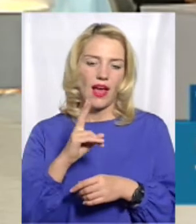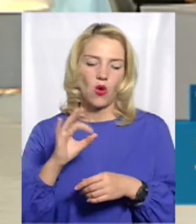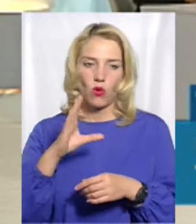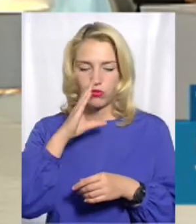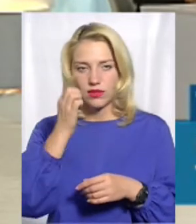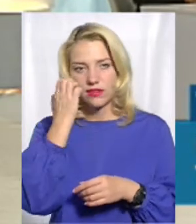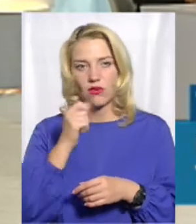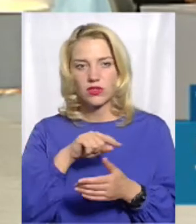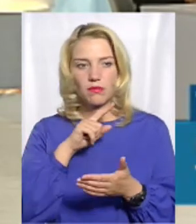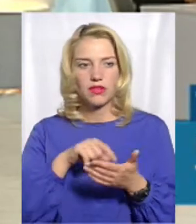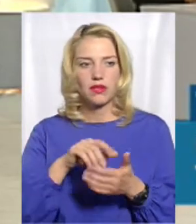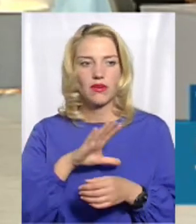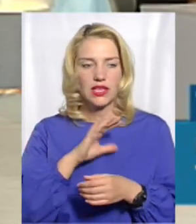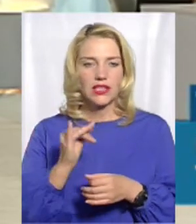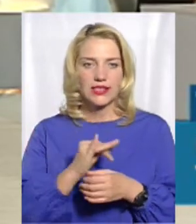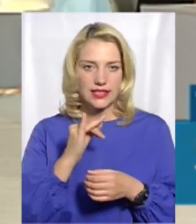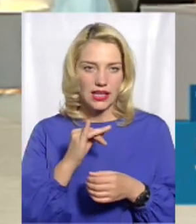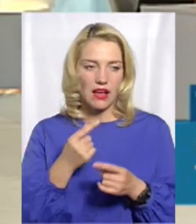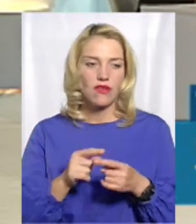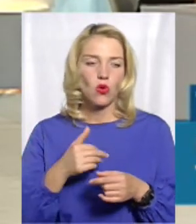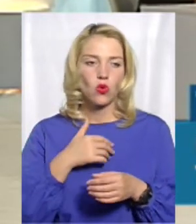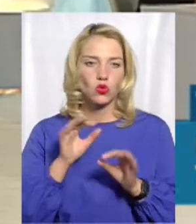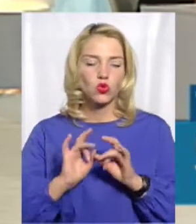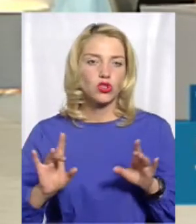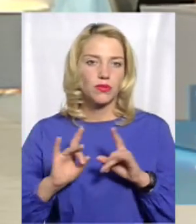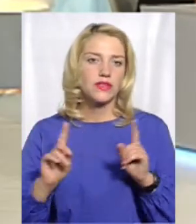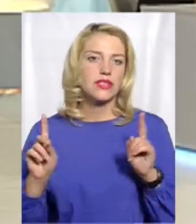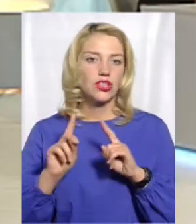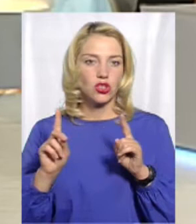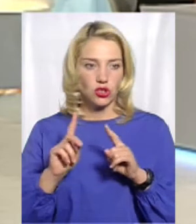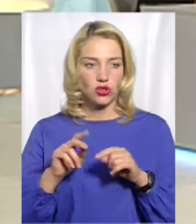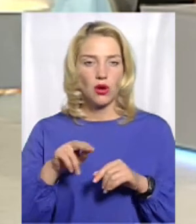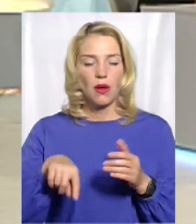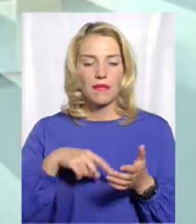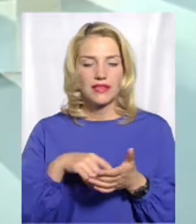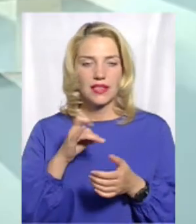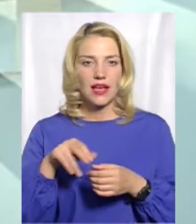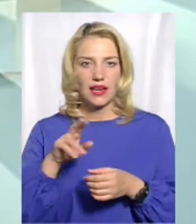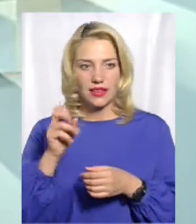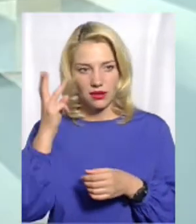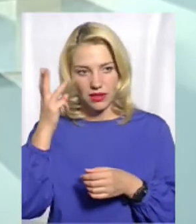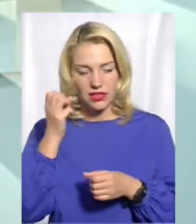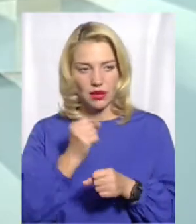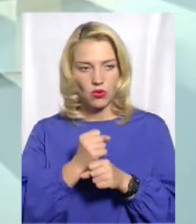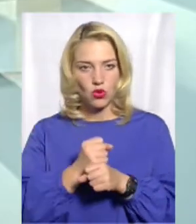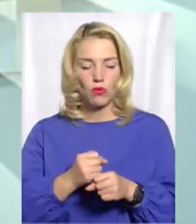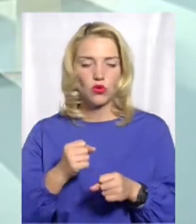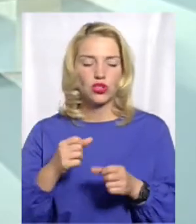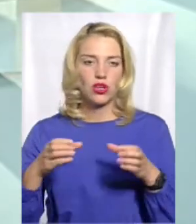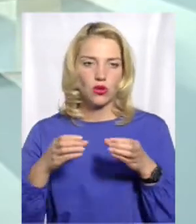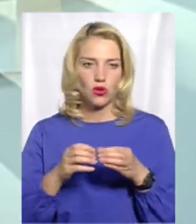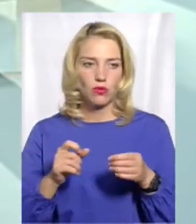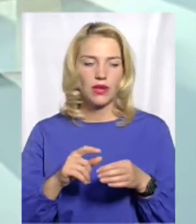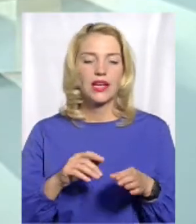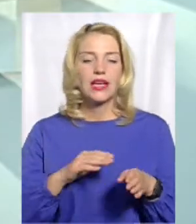за запитання, дуже воно цікаве. Хочу розповісти, що при міській раді нашій Хмельницькій працює робоча група з